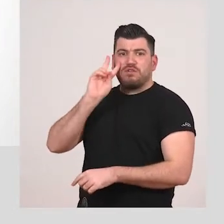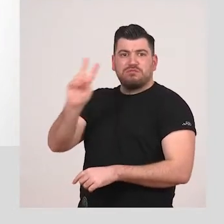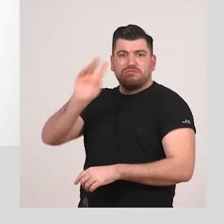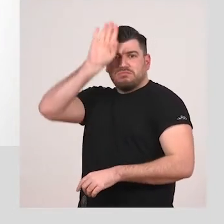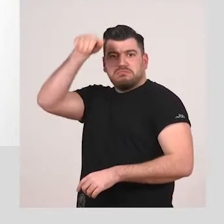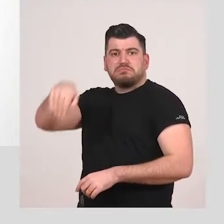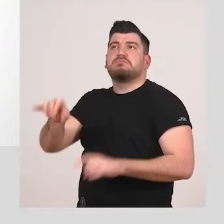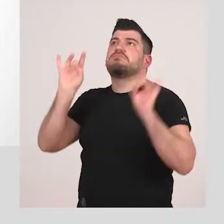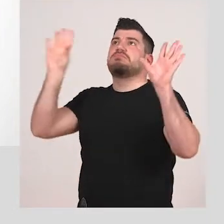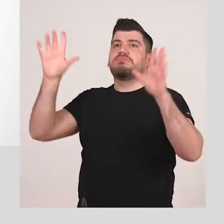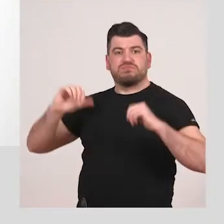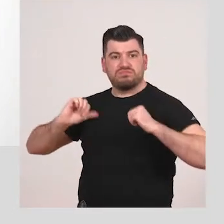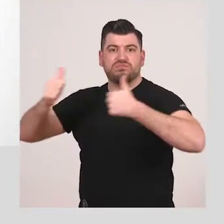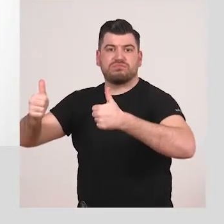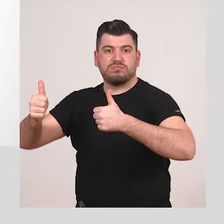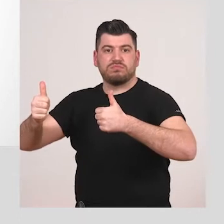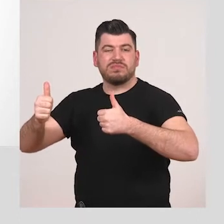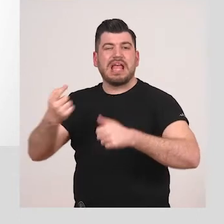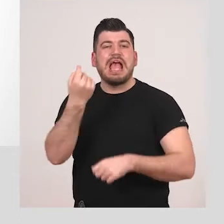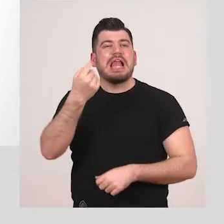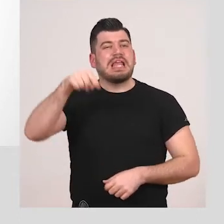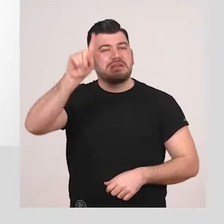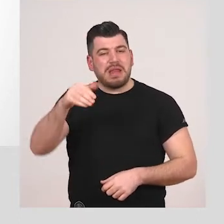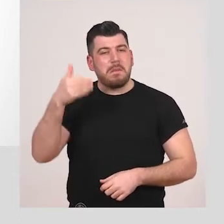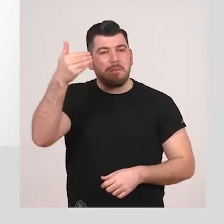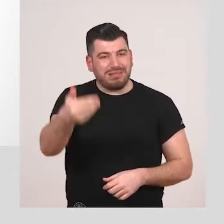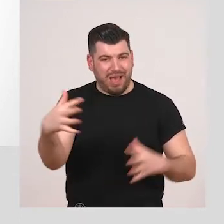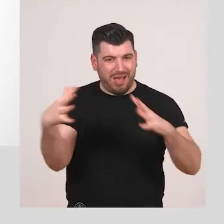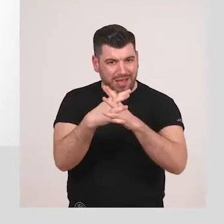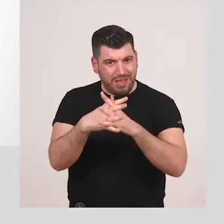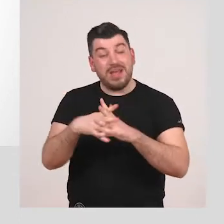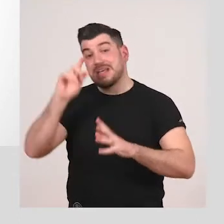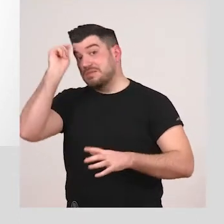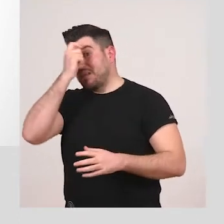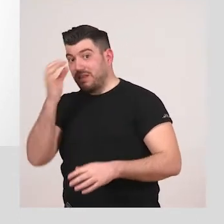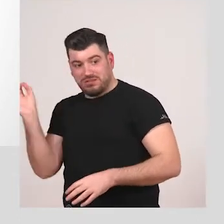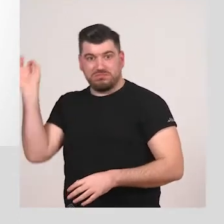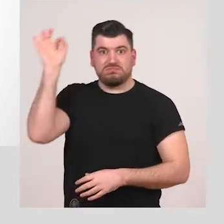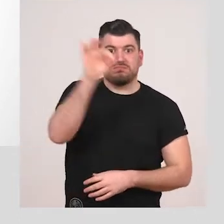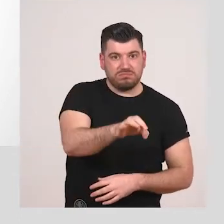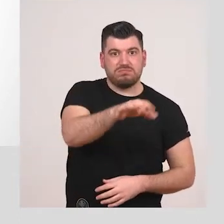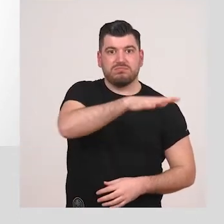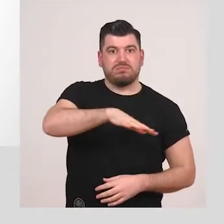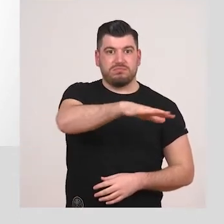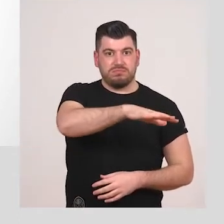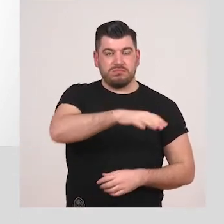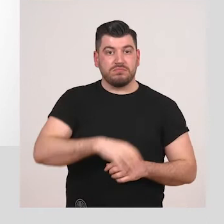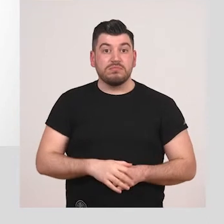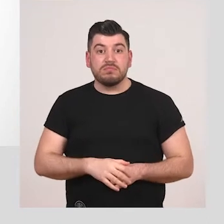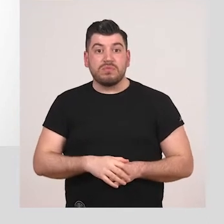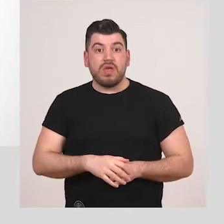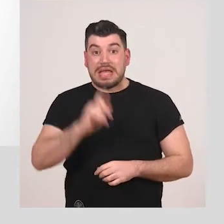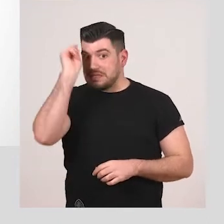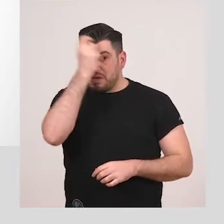Αργότερα, δύο μέρες μετά τη μάχη, φτάνουν και οι Σπαρτιάτες. Και μάλιστα πολύ γρήγορα. Βλέποντας οι Σπαρτιάτες